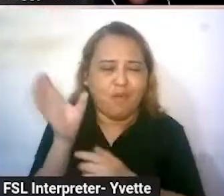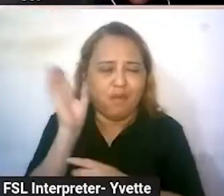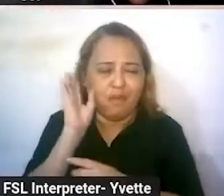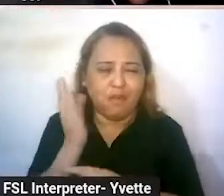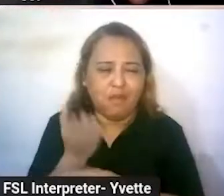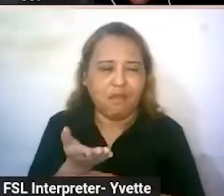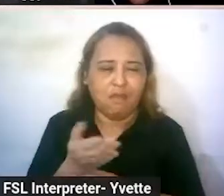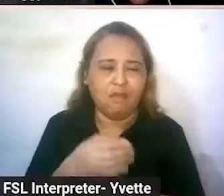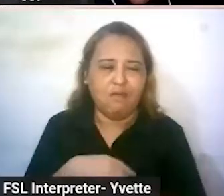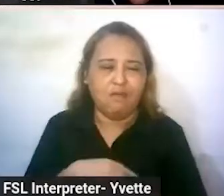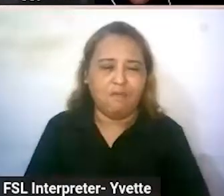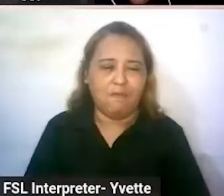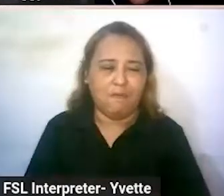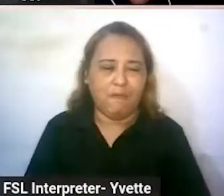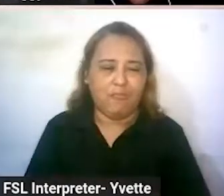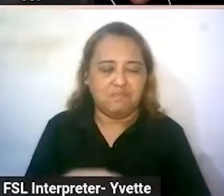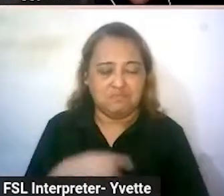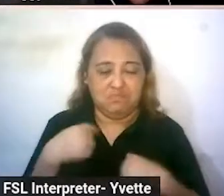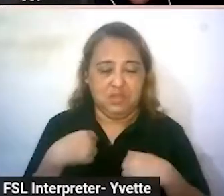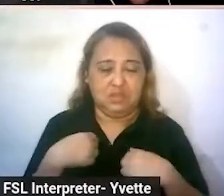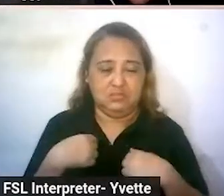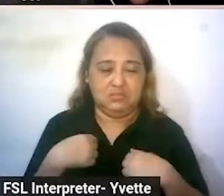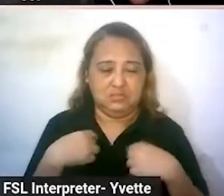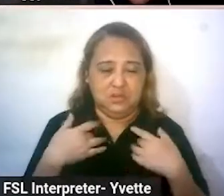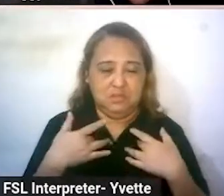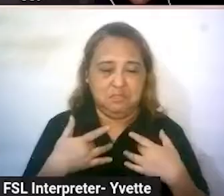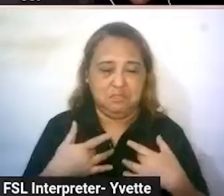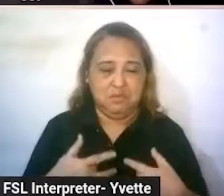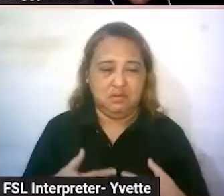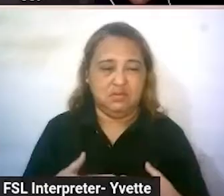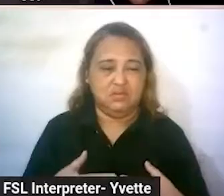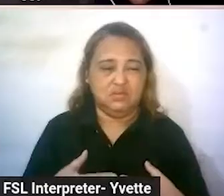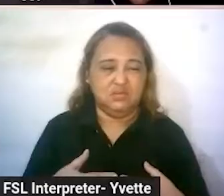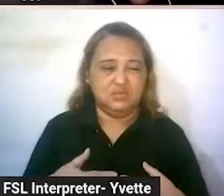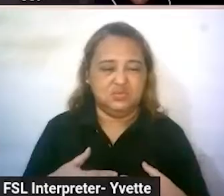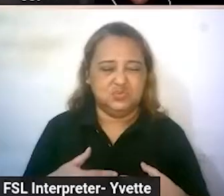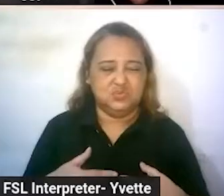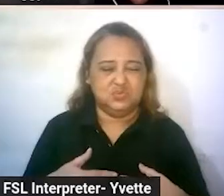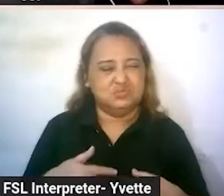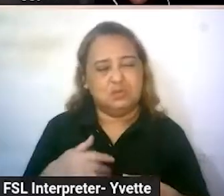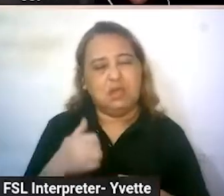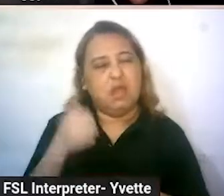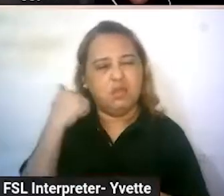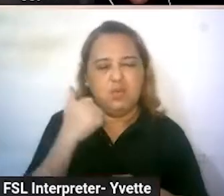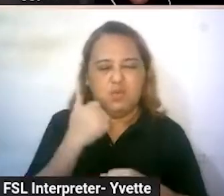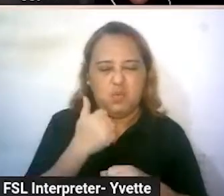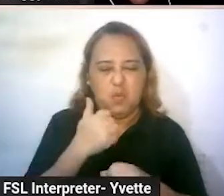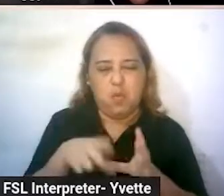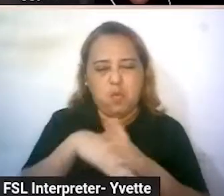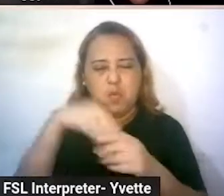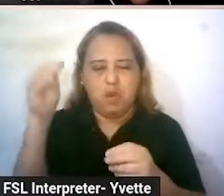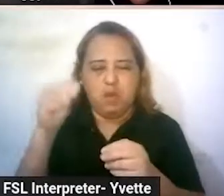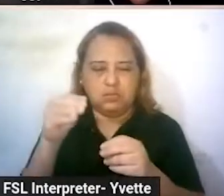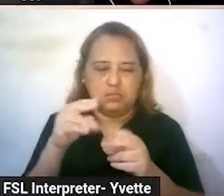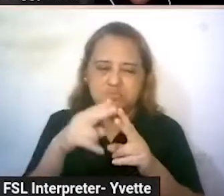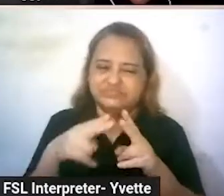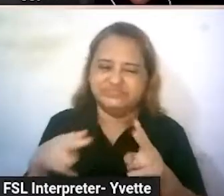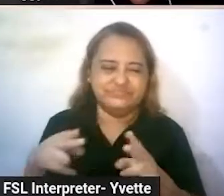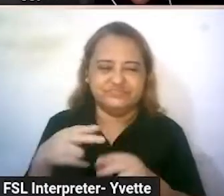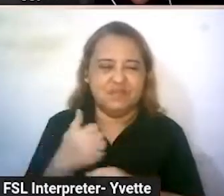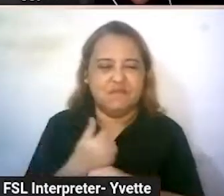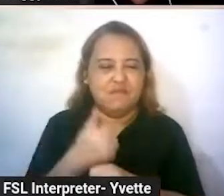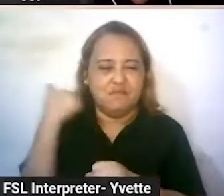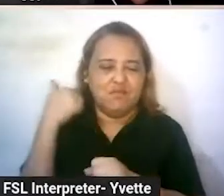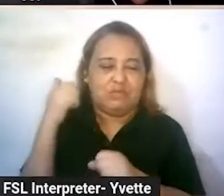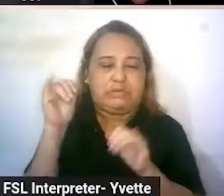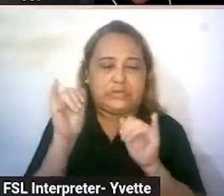sa akin, yung depression ko kasi, dumating yung point na ayoko talagang lumabas, ayoko magpakita kahit sino mang tao. And then,